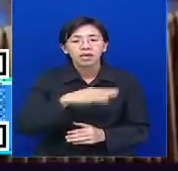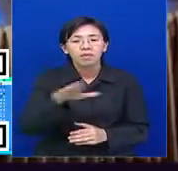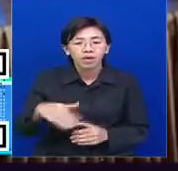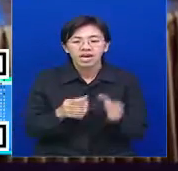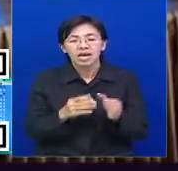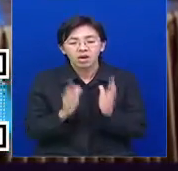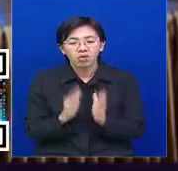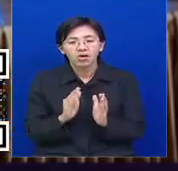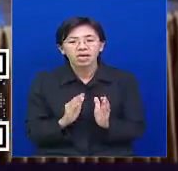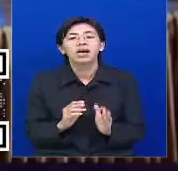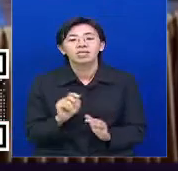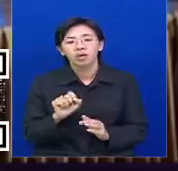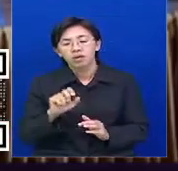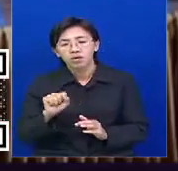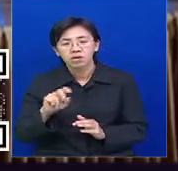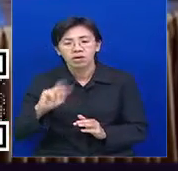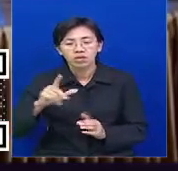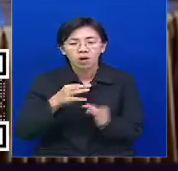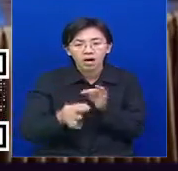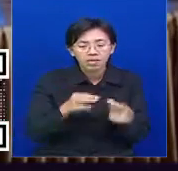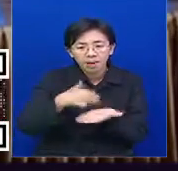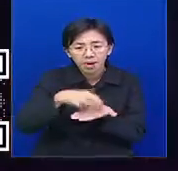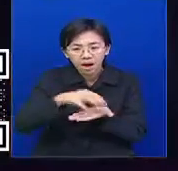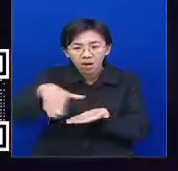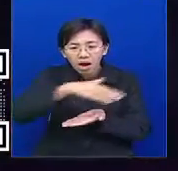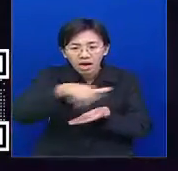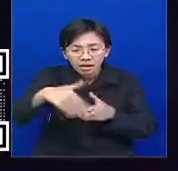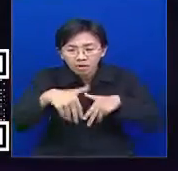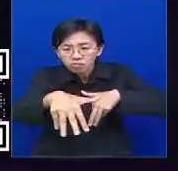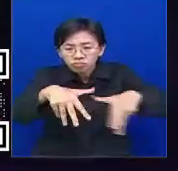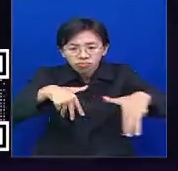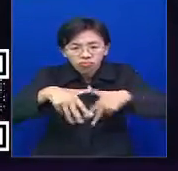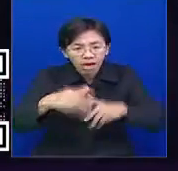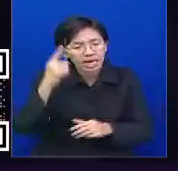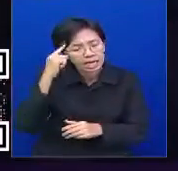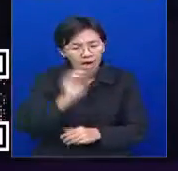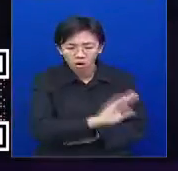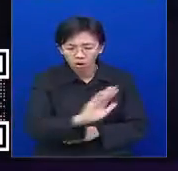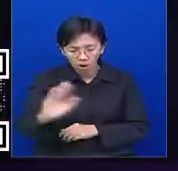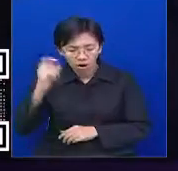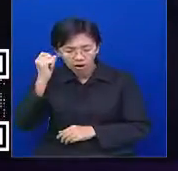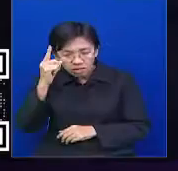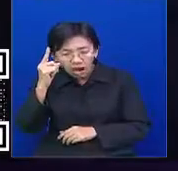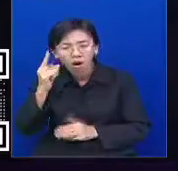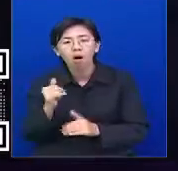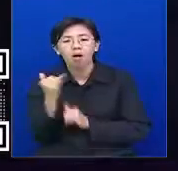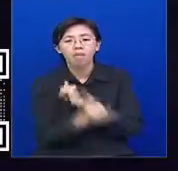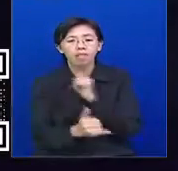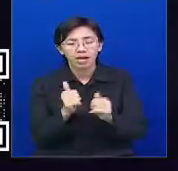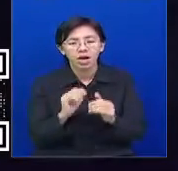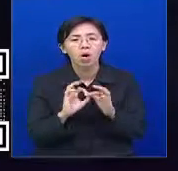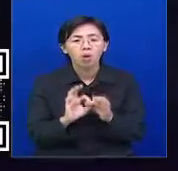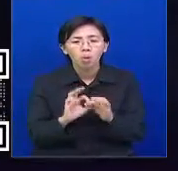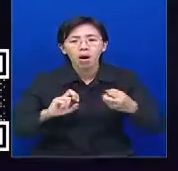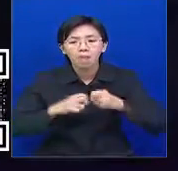ามพ่วงท้ายเพื่อให้ประชาชนนั้นมาใช้สิทธิ์ออกเสียงตามความคิดบนพื้นฐานข้อเท็จจริงที่ถูกต้องยอมรับค่ะก็กังวลบุคคลบ